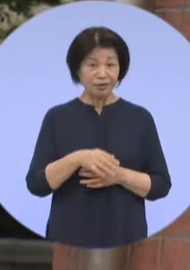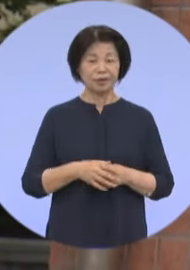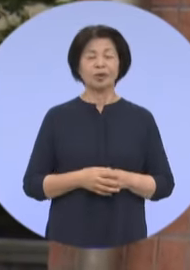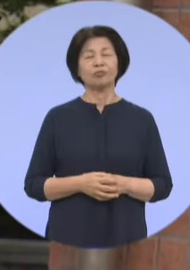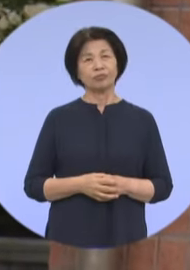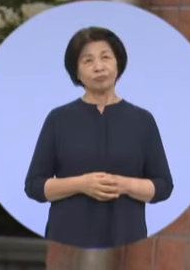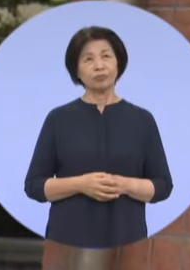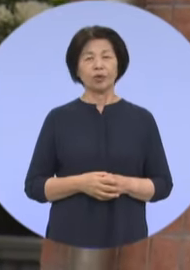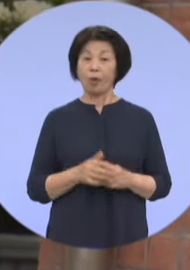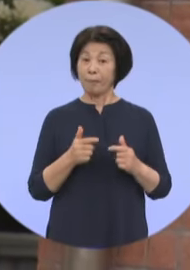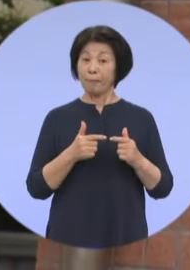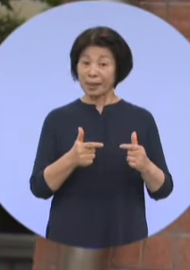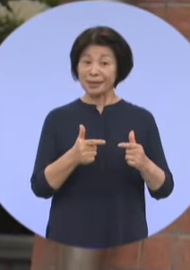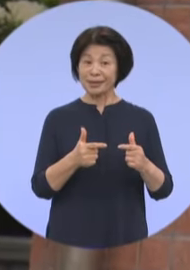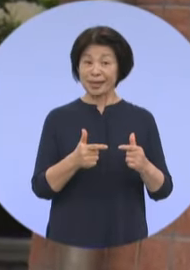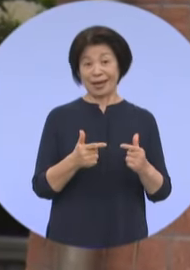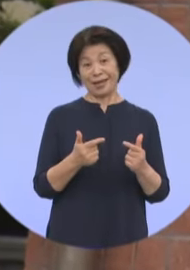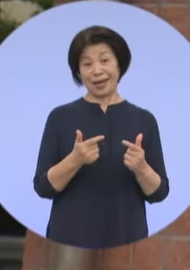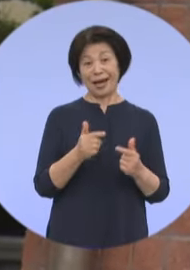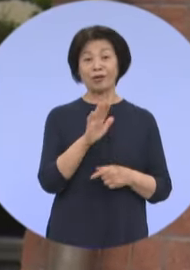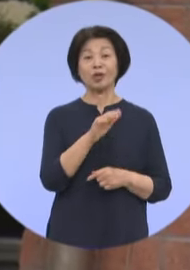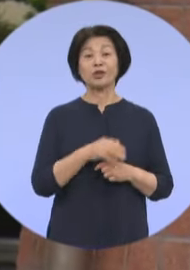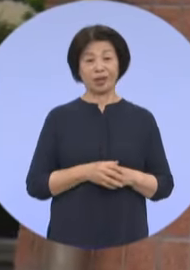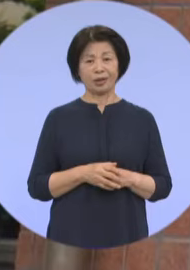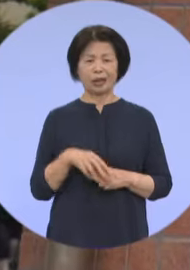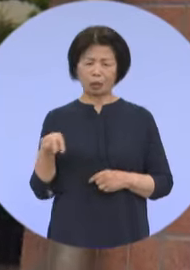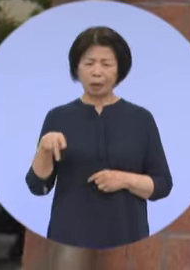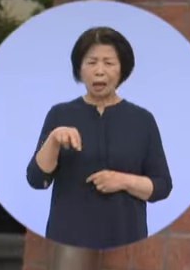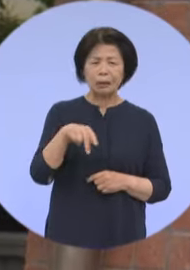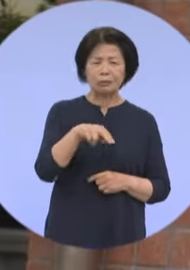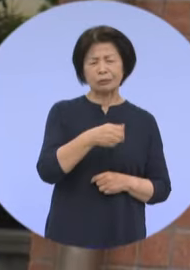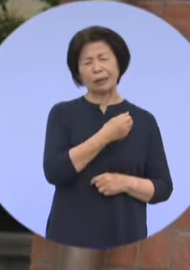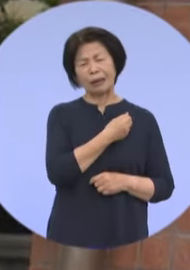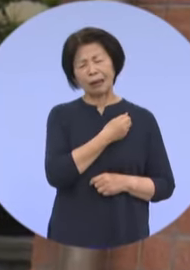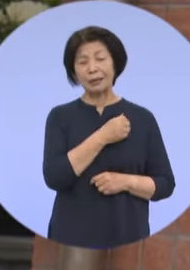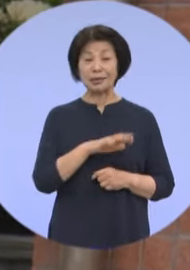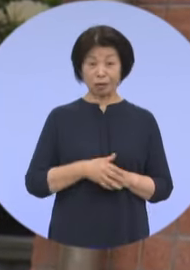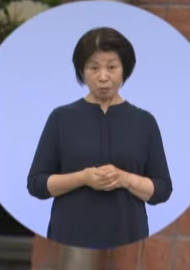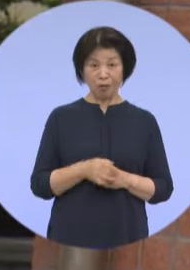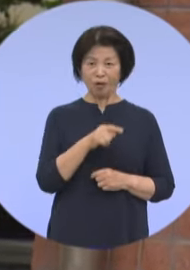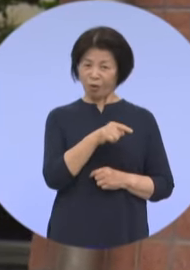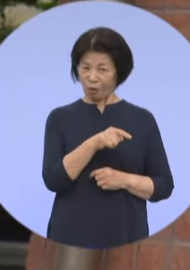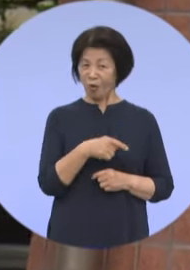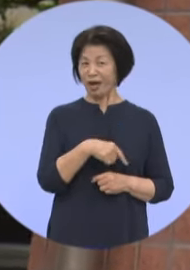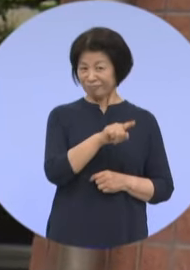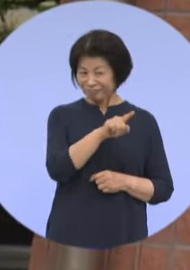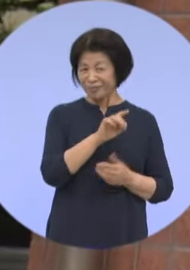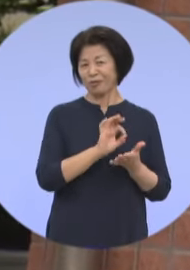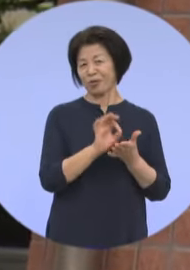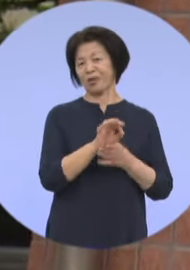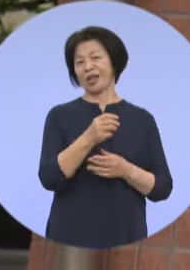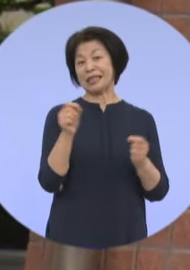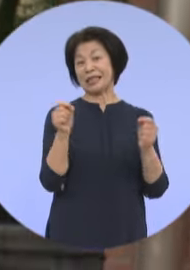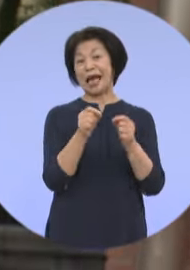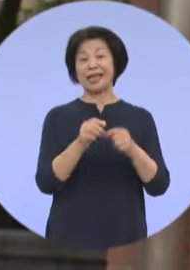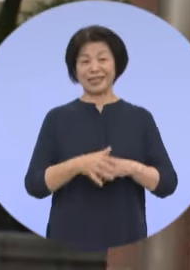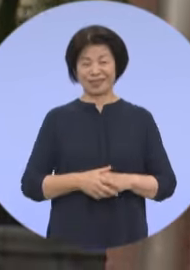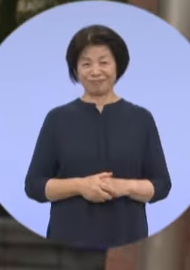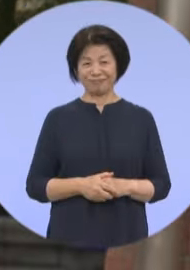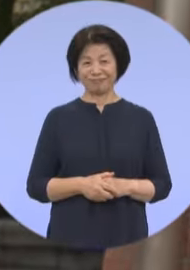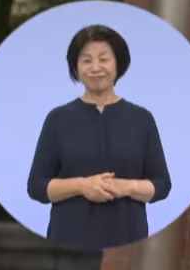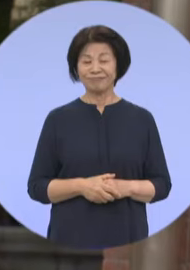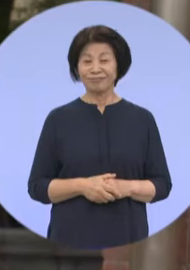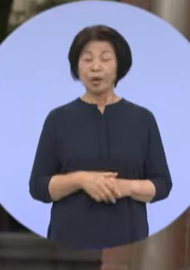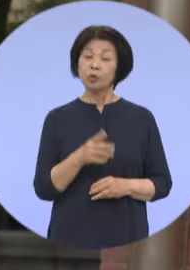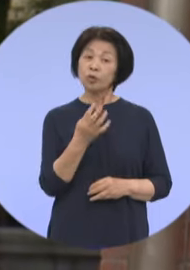なところですか？ ここからだと歩いていくのに時間かかるので、バスが整備されてとても行きやすくなって嬉しいです。 どれぐ